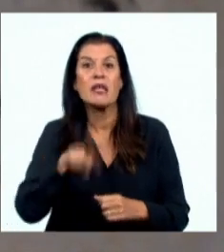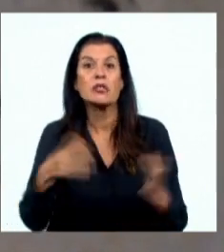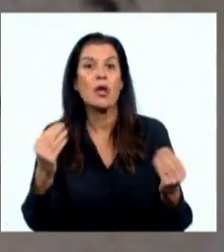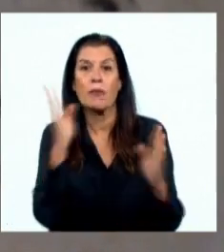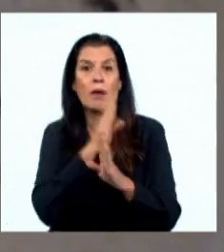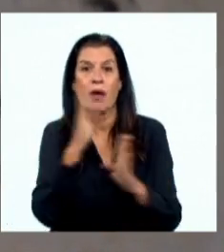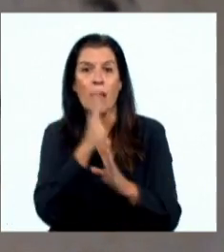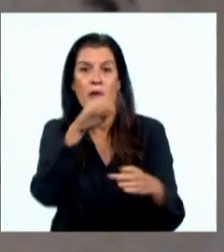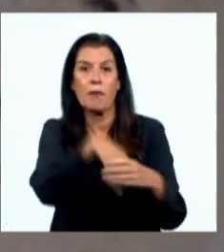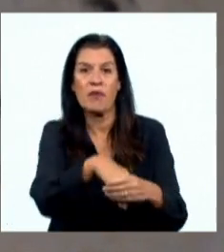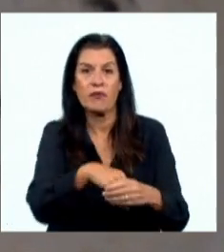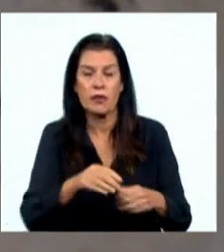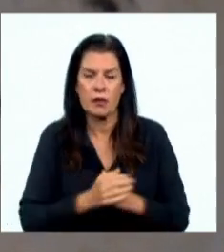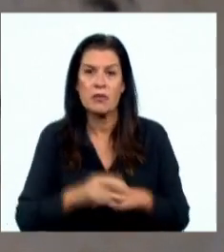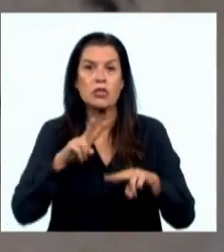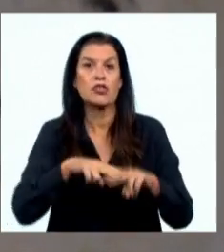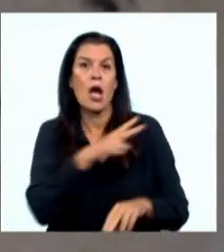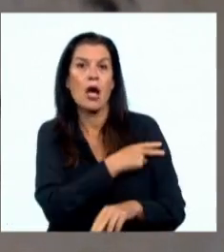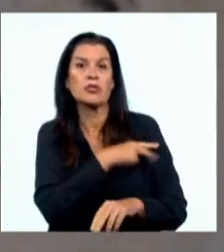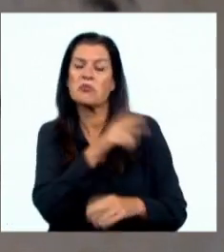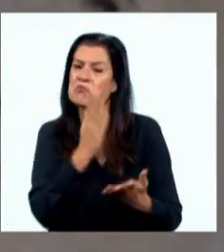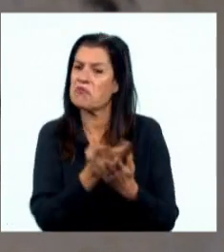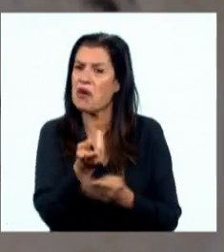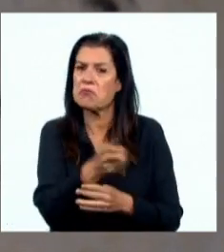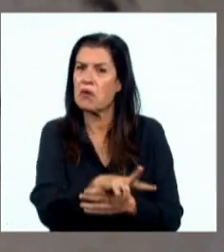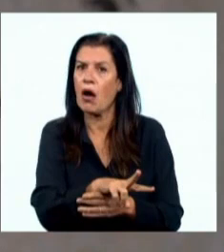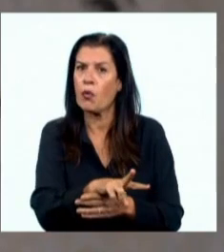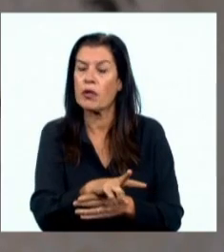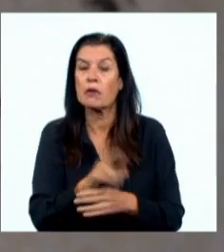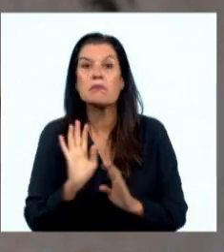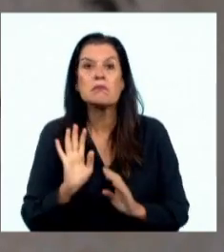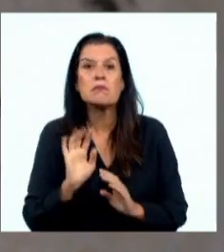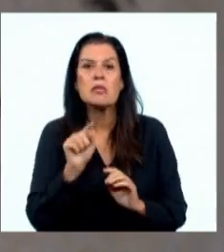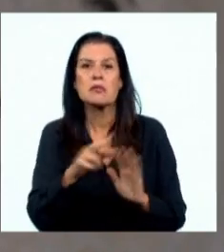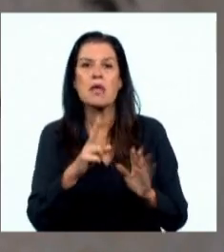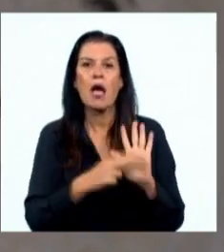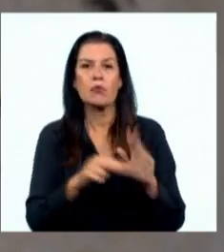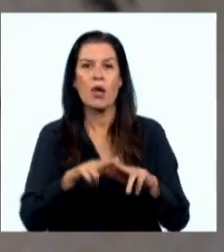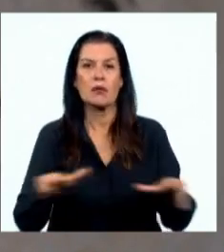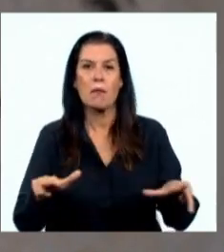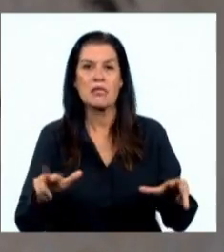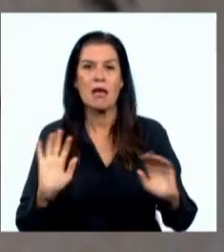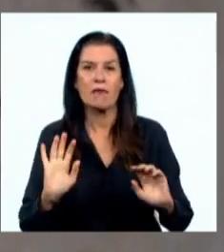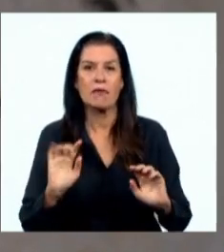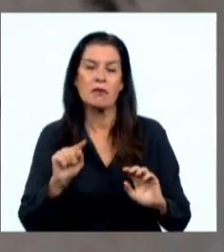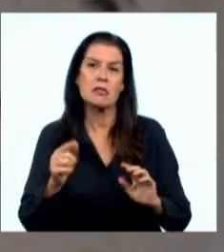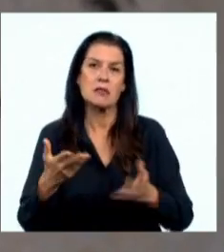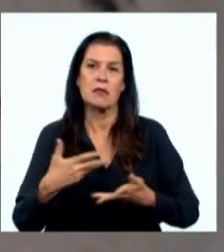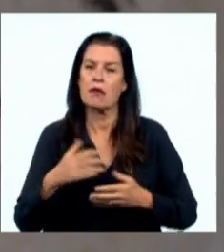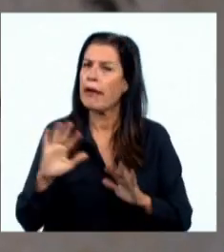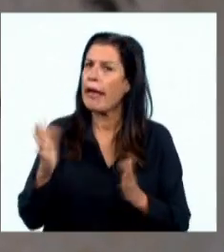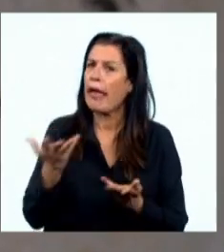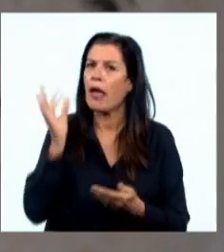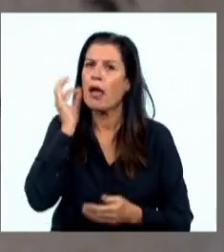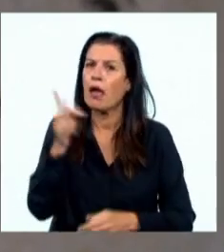השוטרים שהייתה כנראה הרוגים. וזהו, זה מה שהבנו תמונת מצב מבחינת מה שקורה בסיטואציה עצמה. איך היא ניצלה?